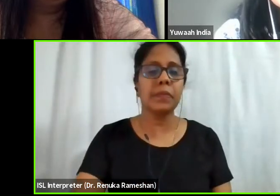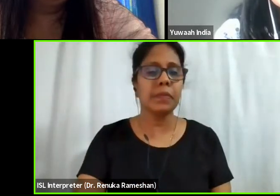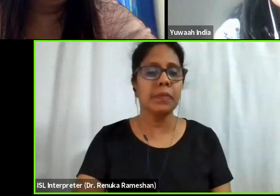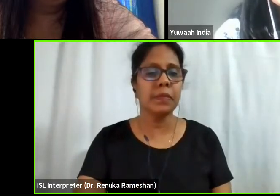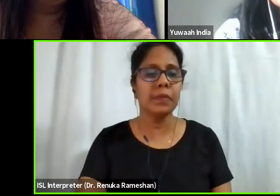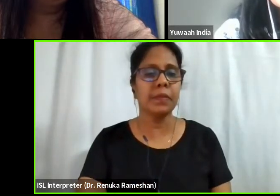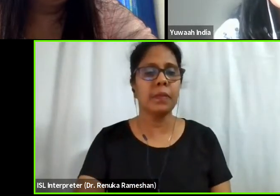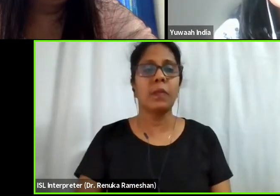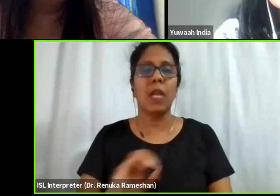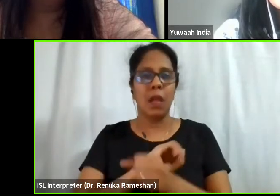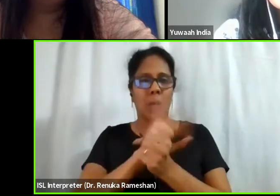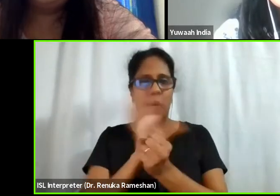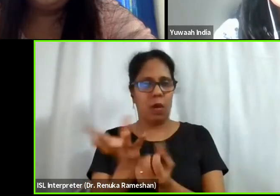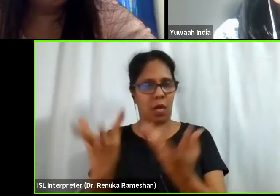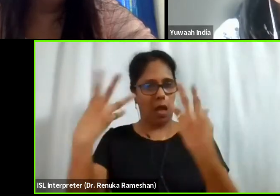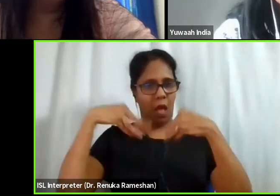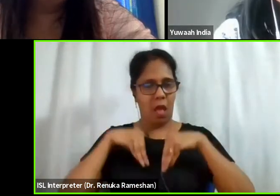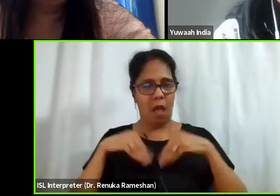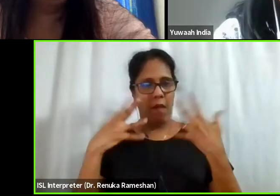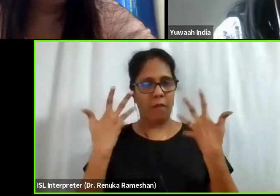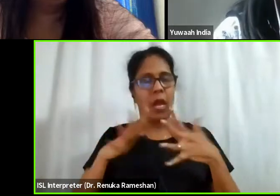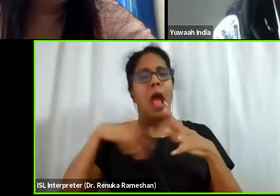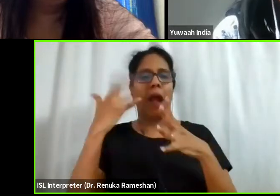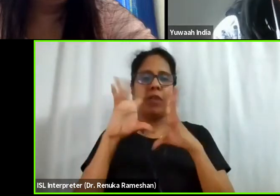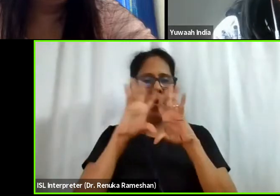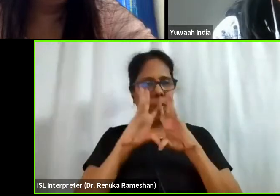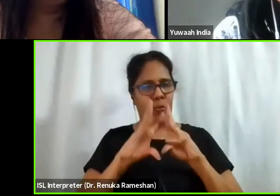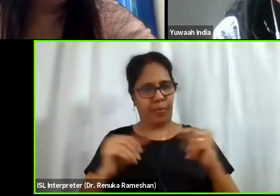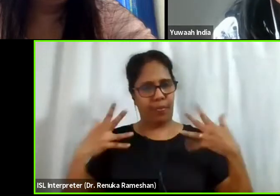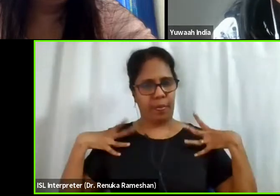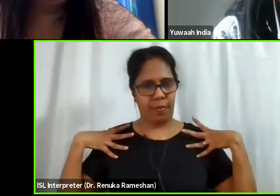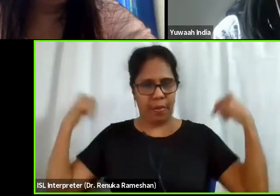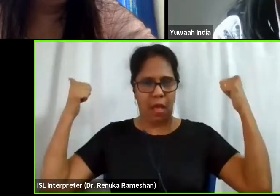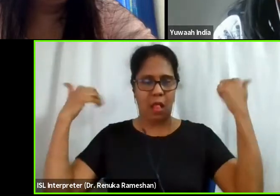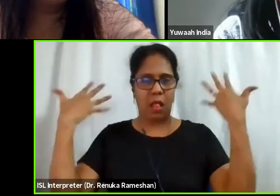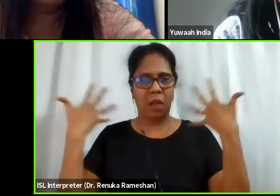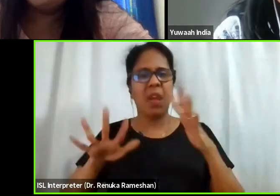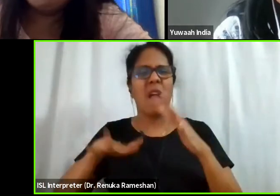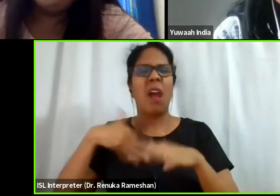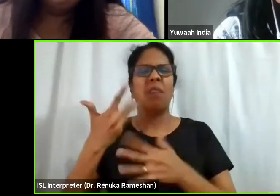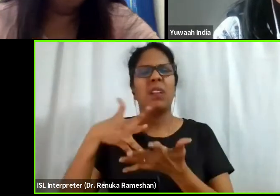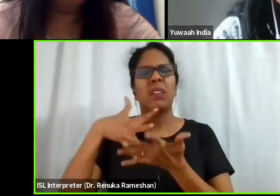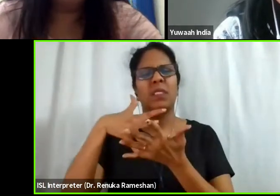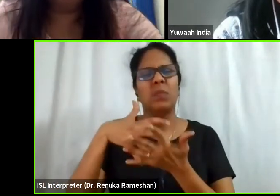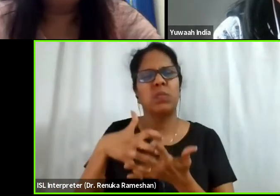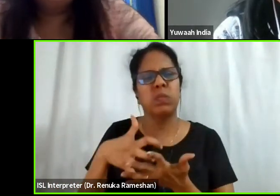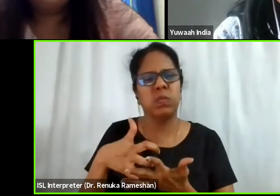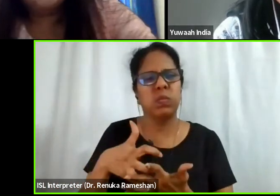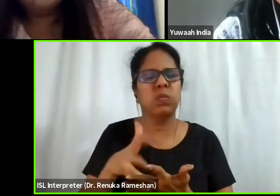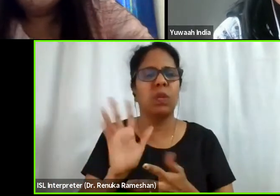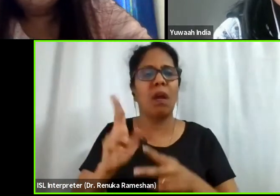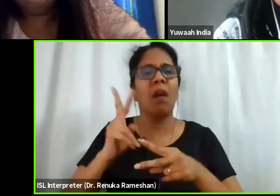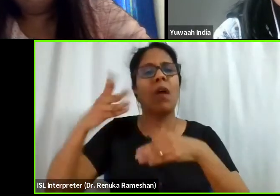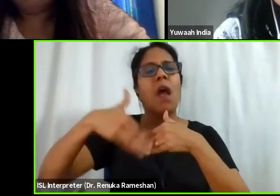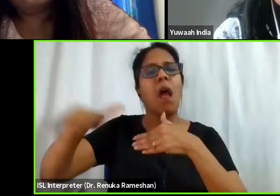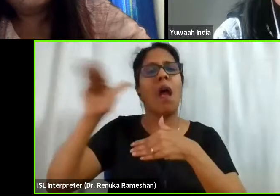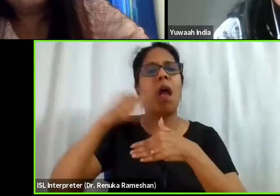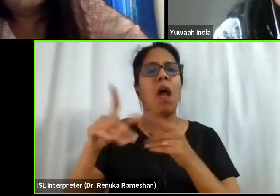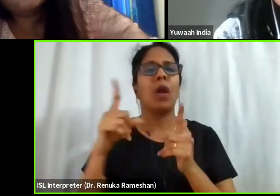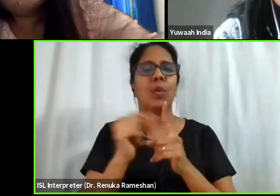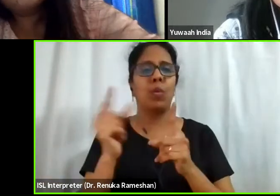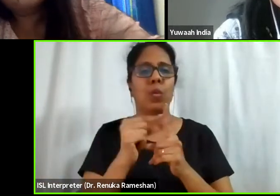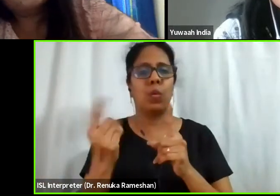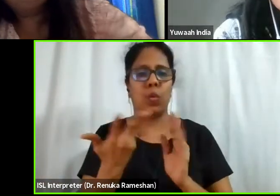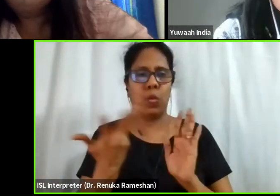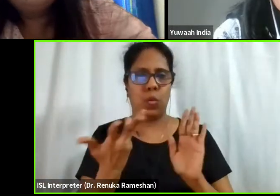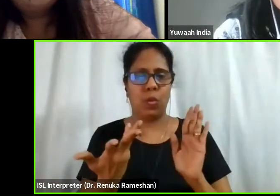बहुत ज्यादा कमजोरी लगती है, तो इसके बारे में हम क्या कर सकते हैं? वेरी गुड। देखा जा रहा